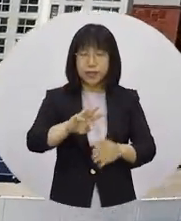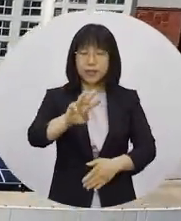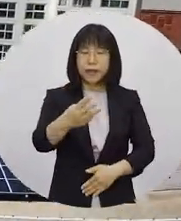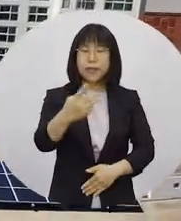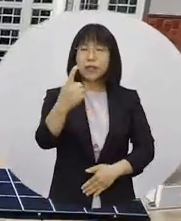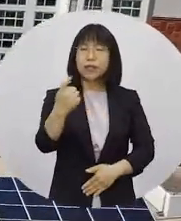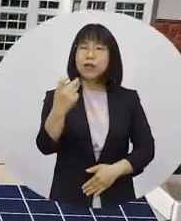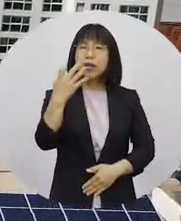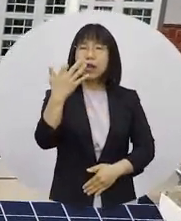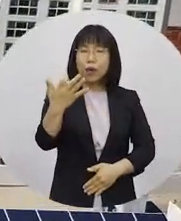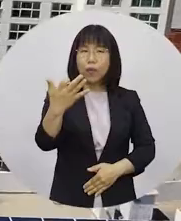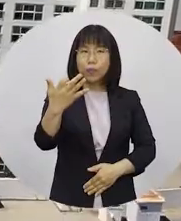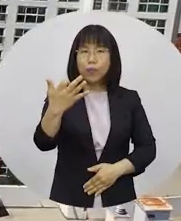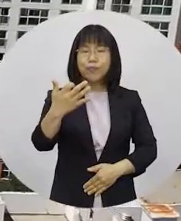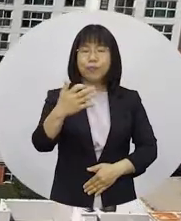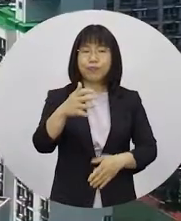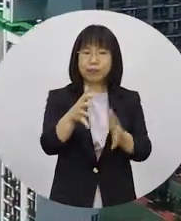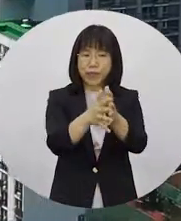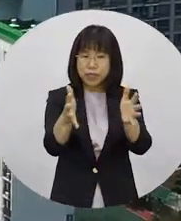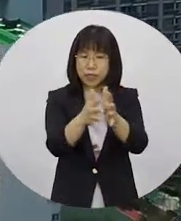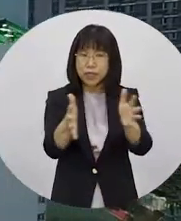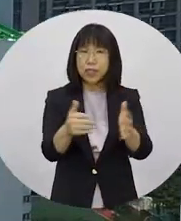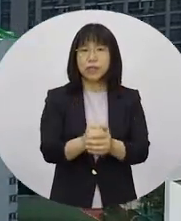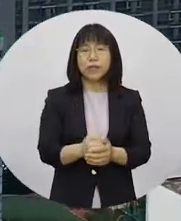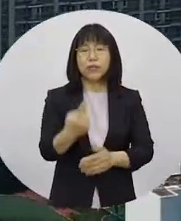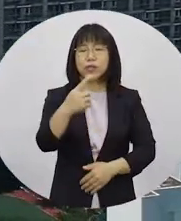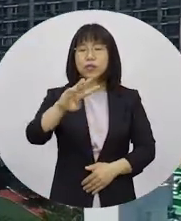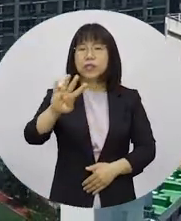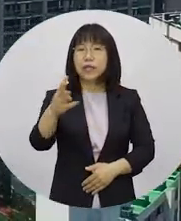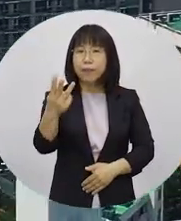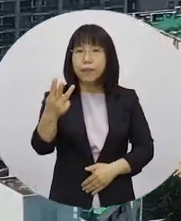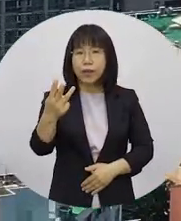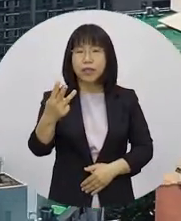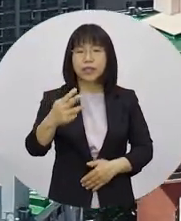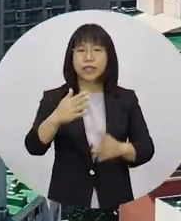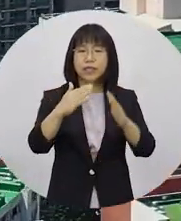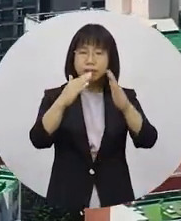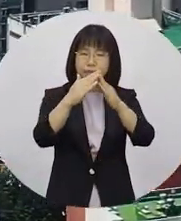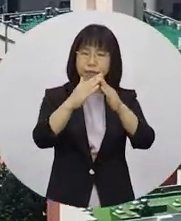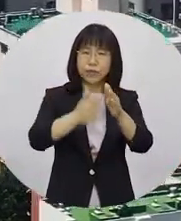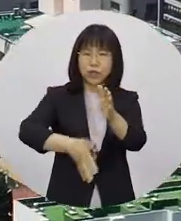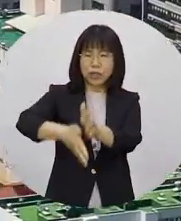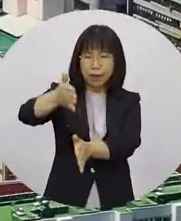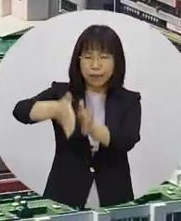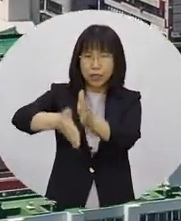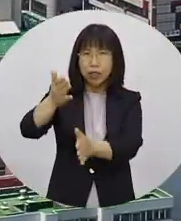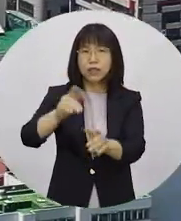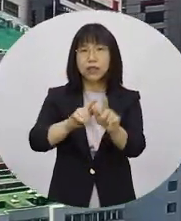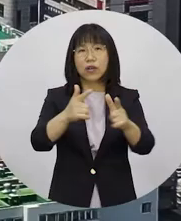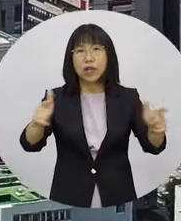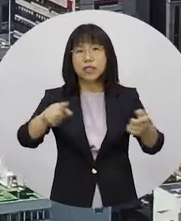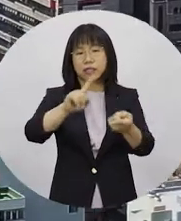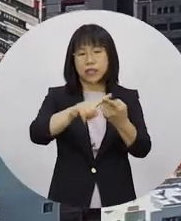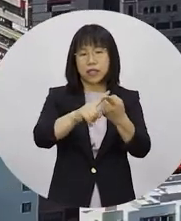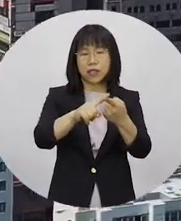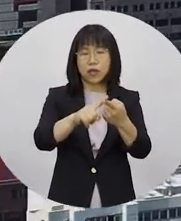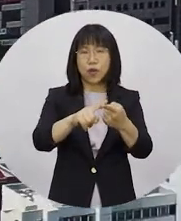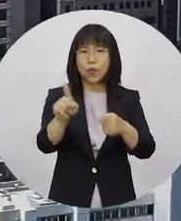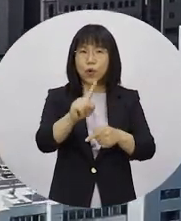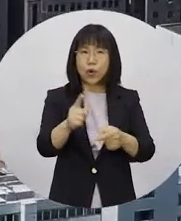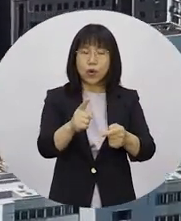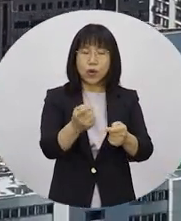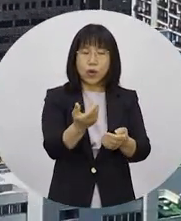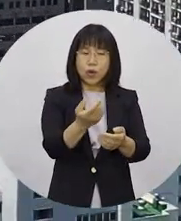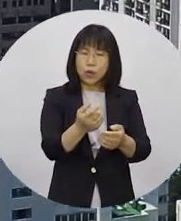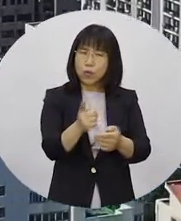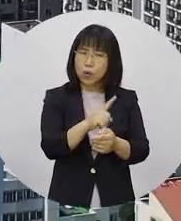총 319개 단지, 1,343개 동과 축대, 옹벽, 담장 등 부대시설의 주요